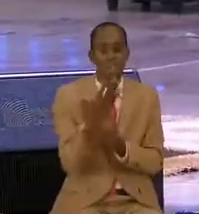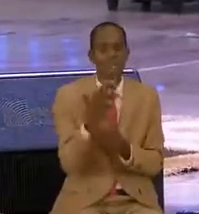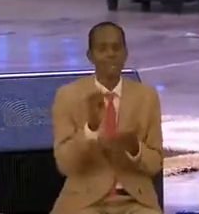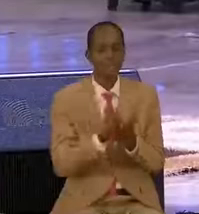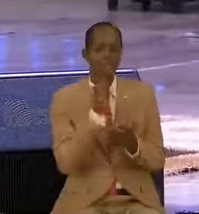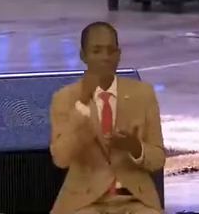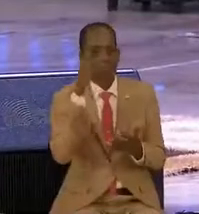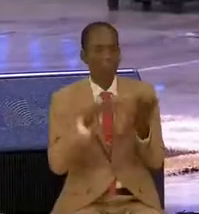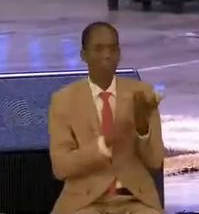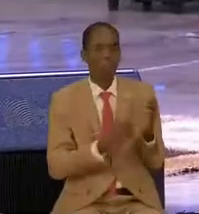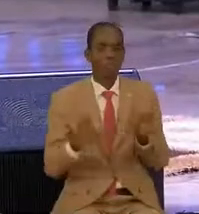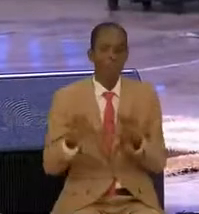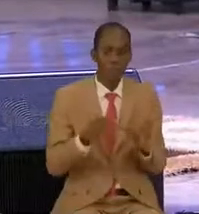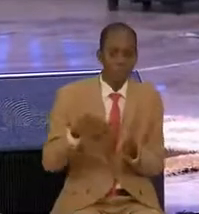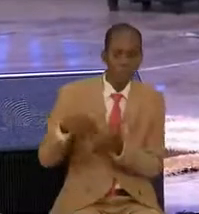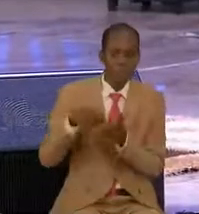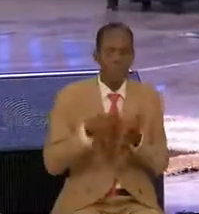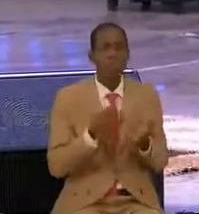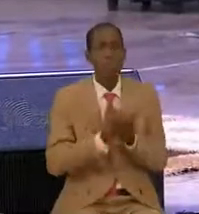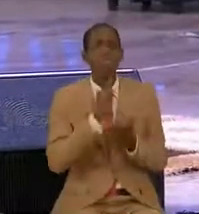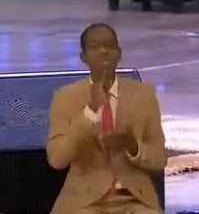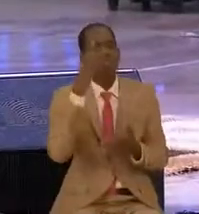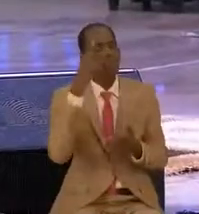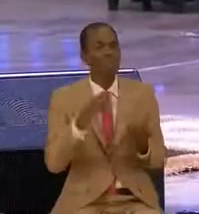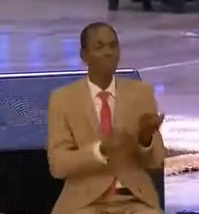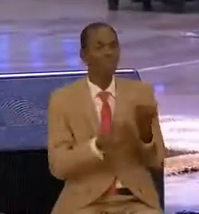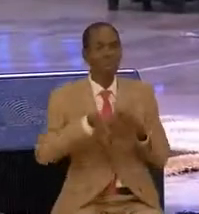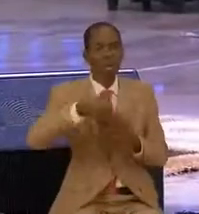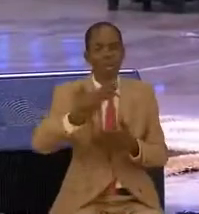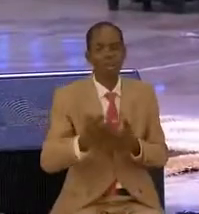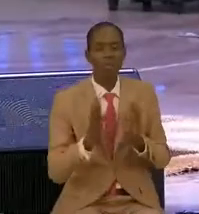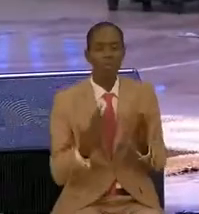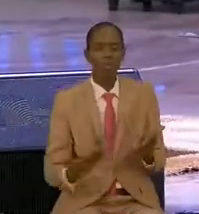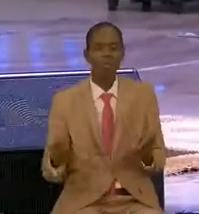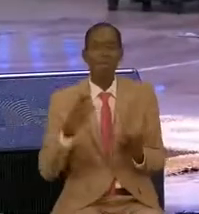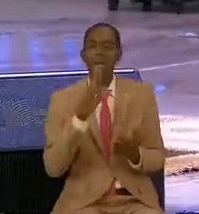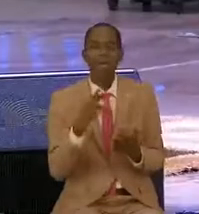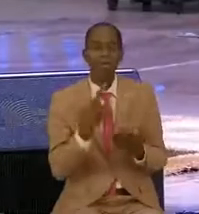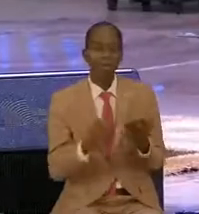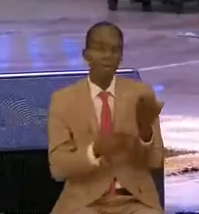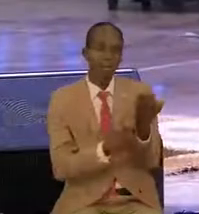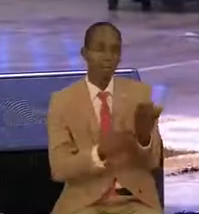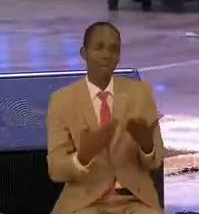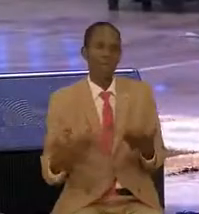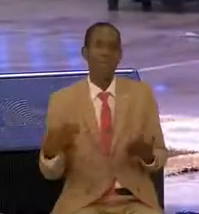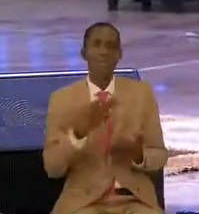Faut pas faire ceci et cela, c'est de la chair. Des choses extérieures, c'est de la chair. Et disent que